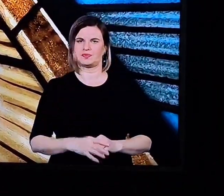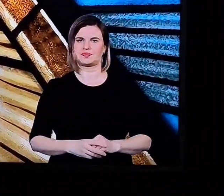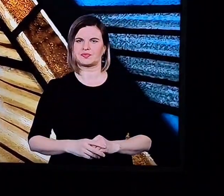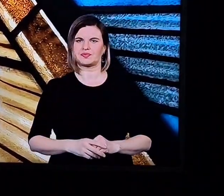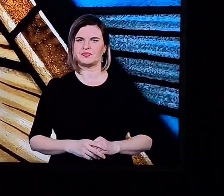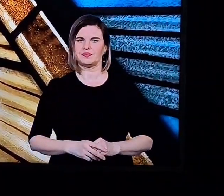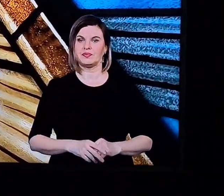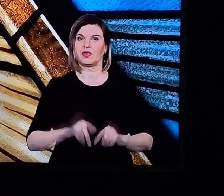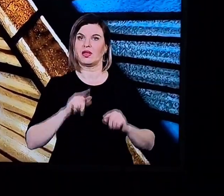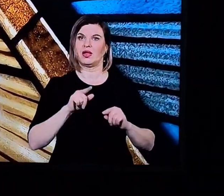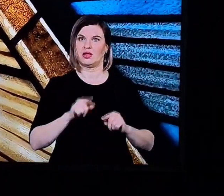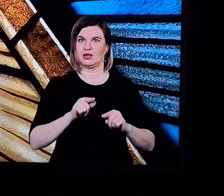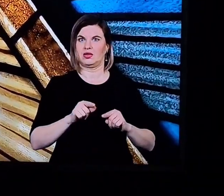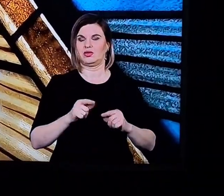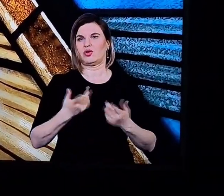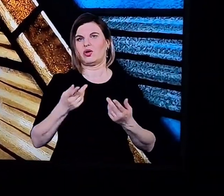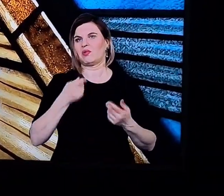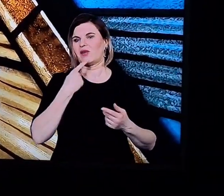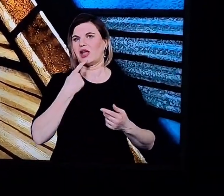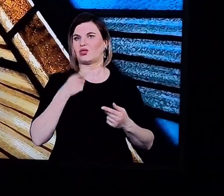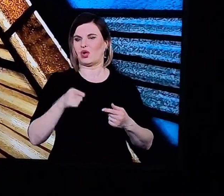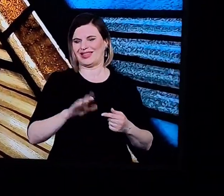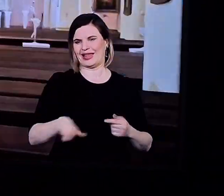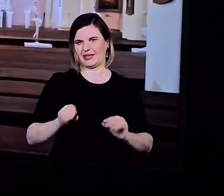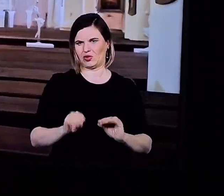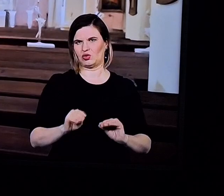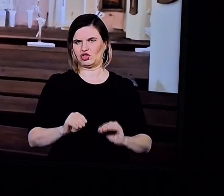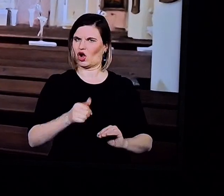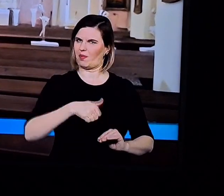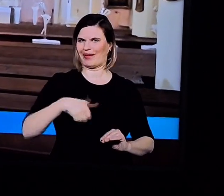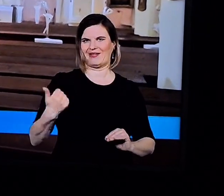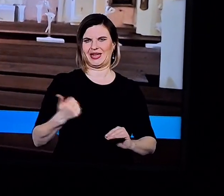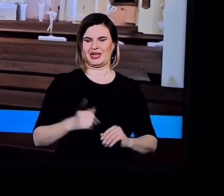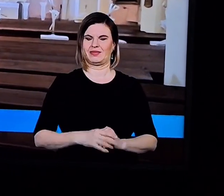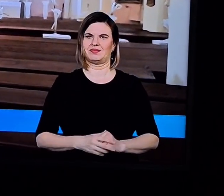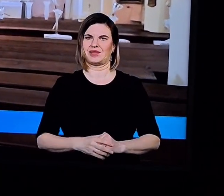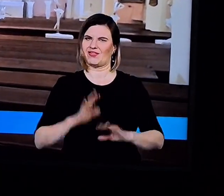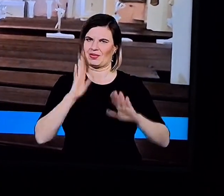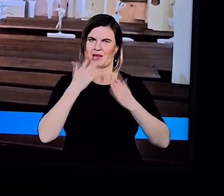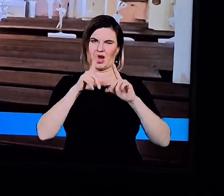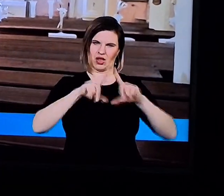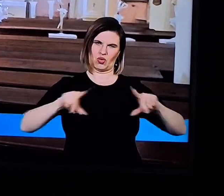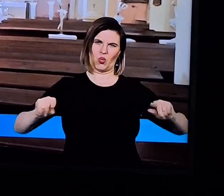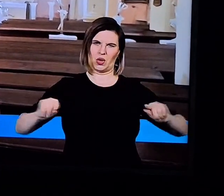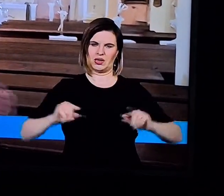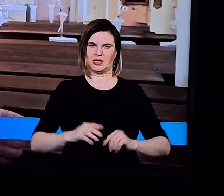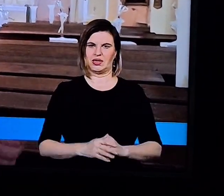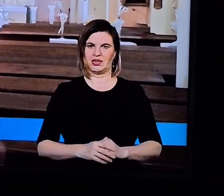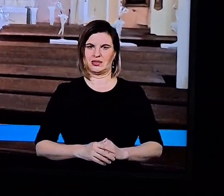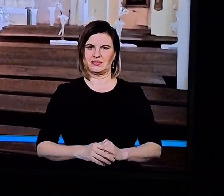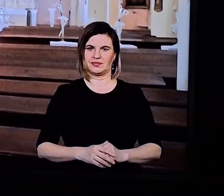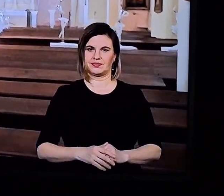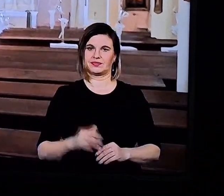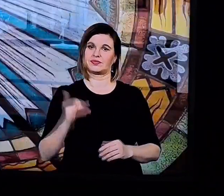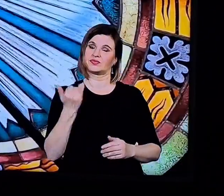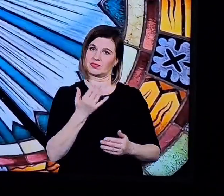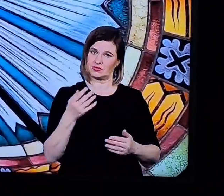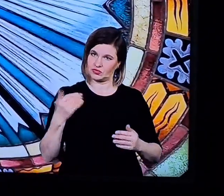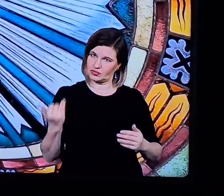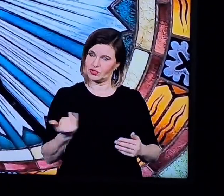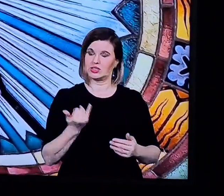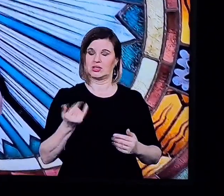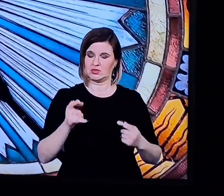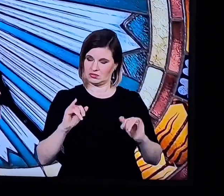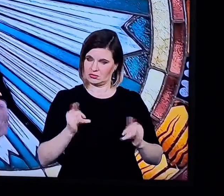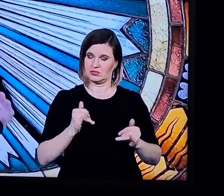obrázků, které se děti na náboženství učí. Do prostřed toho trojúhelníku jsme si kreslili oko, které se dívá s tím poznámkou,